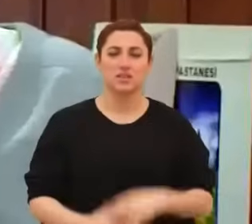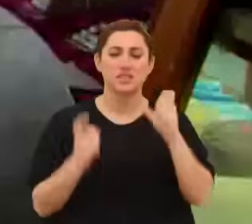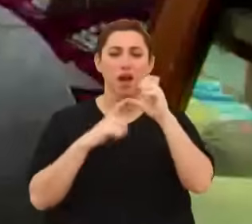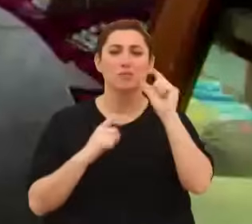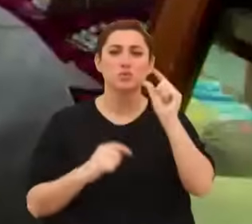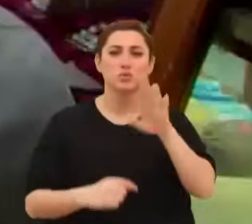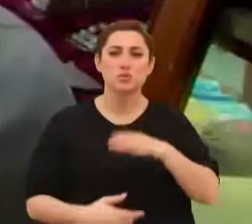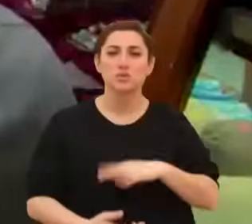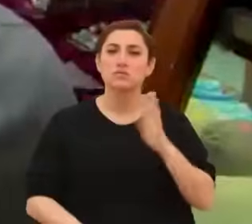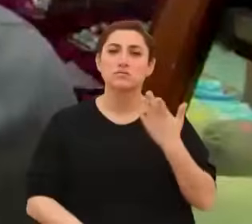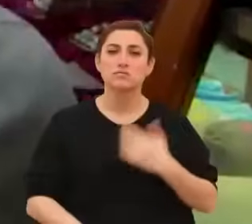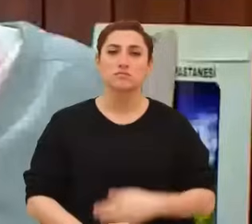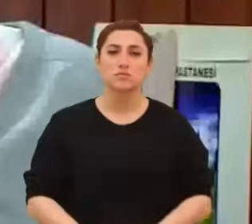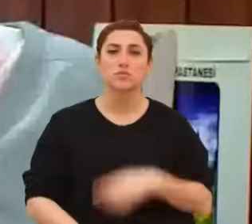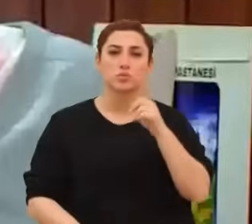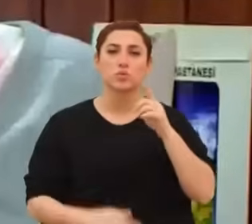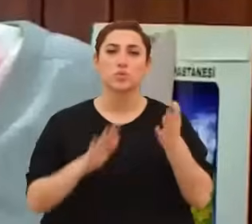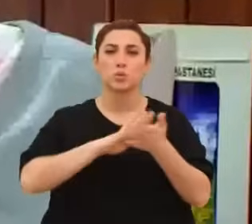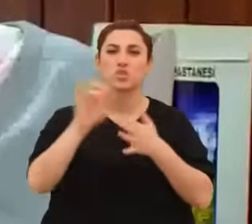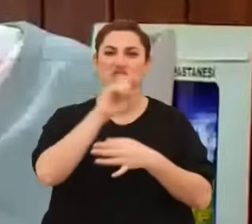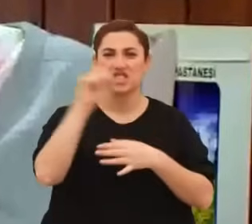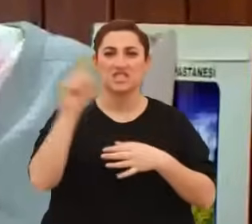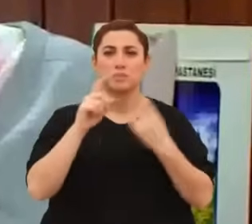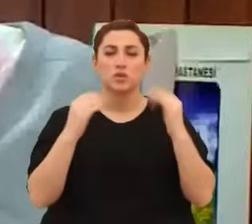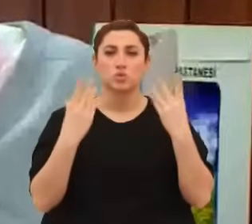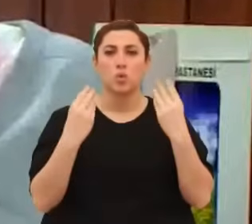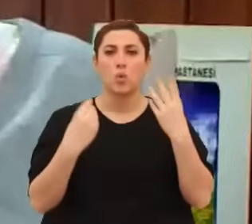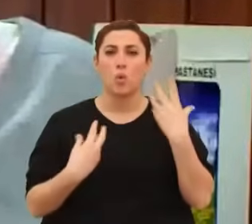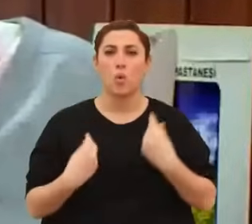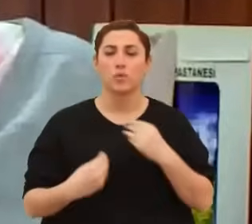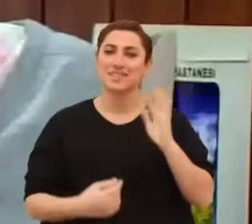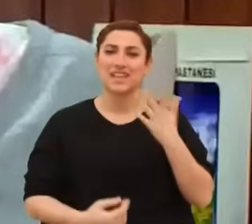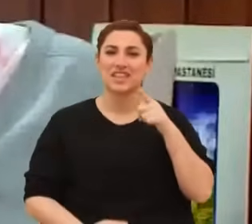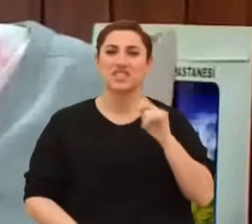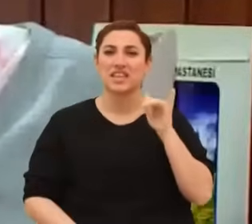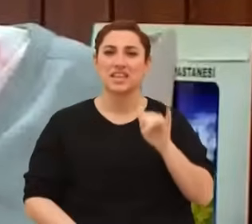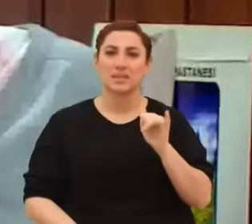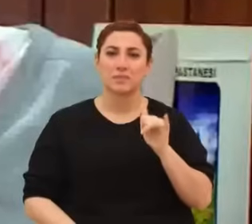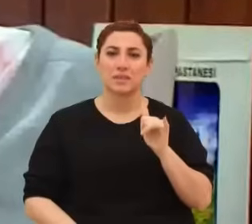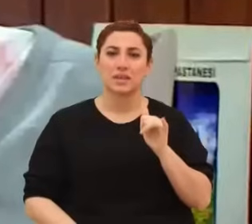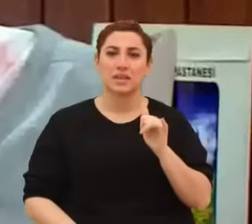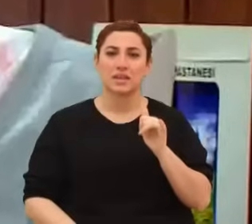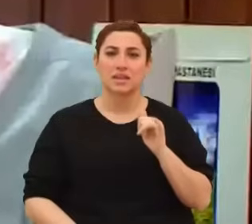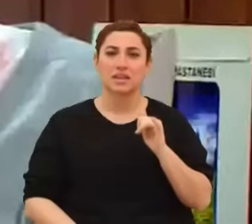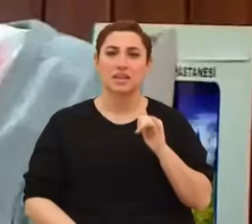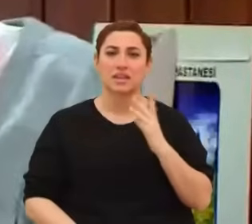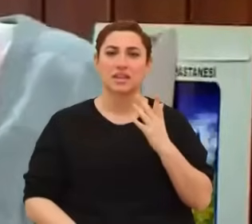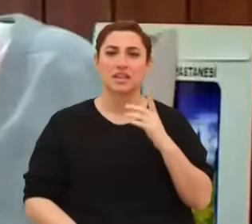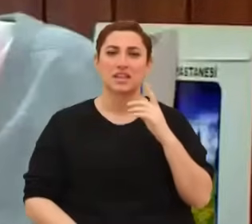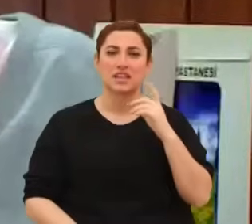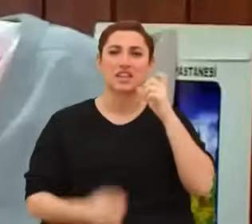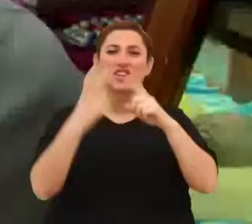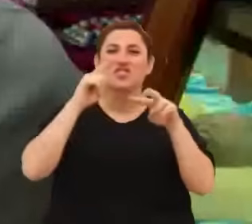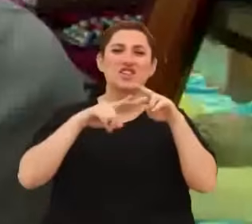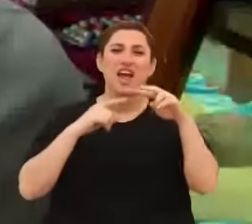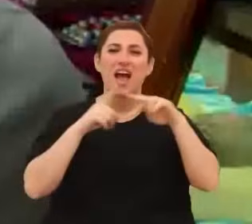Sami Usta. Evet. Bu düz çizgiler biraz fazla oldu. Sanki şey gibi. Ya Cin Ali gibi